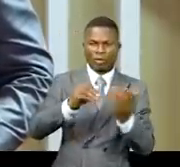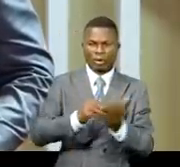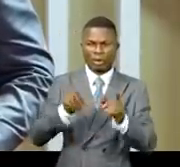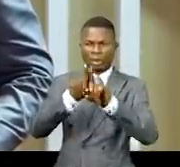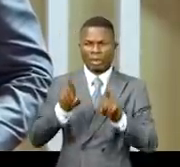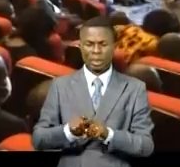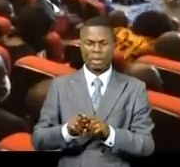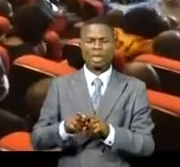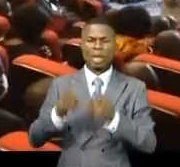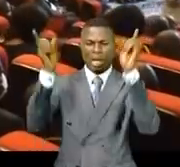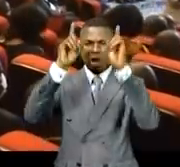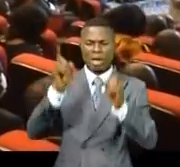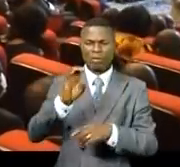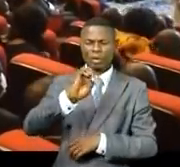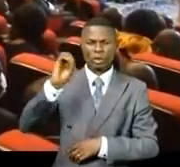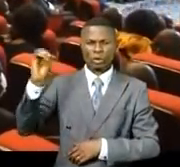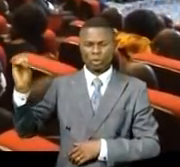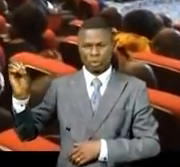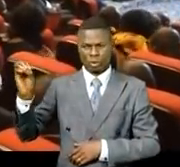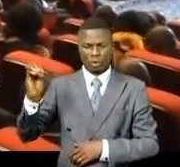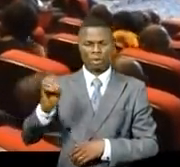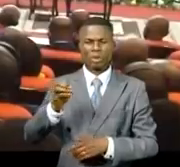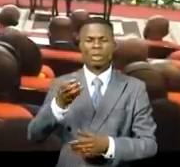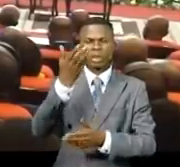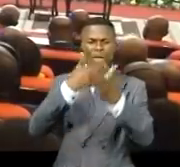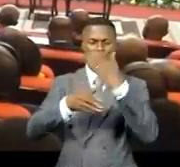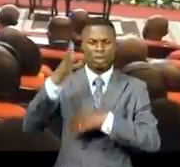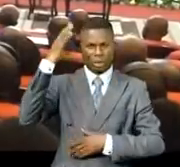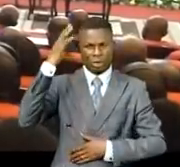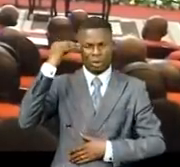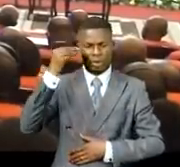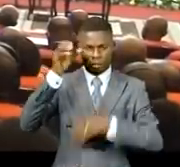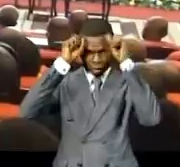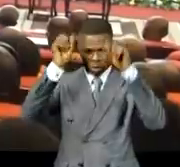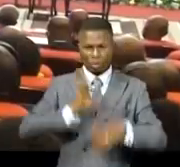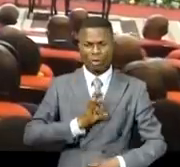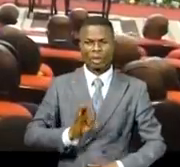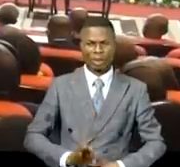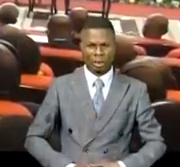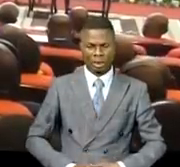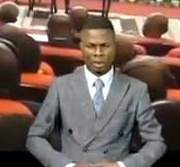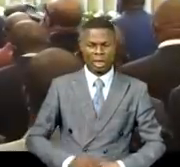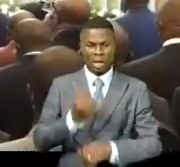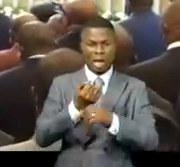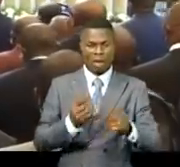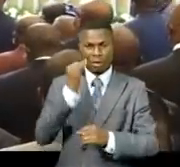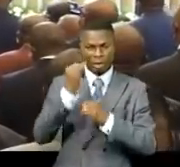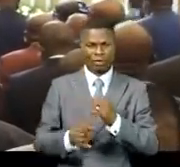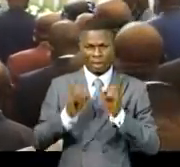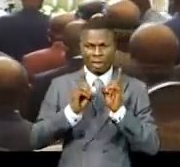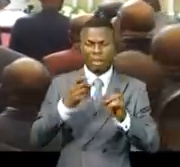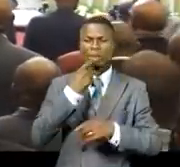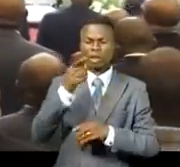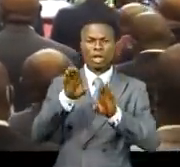l'Afrique australe. Tout en souhaitant de fructueux échanges aux conférenciers, Félix-Antoine Tshisekedi Tshilombo a, avant de clore son propos,